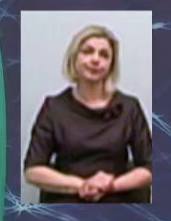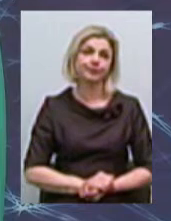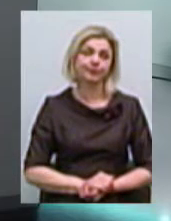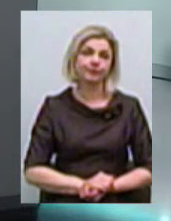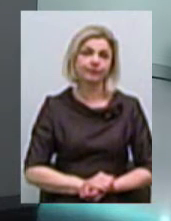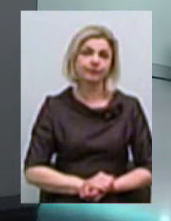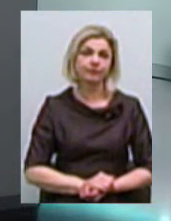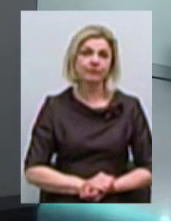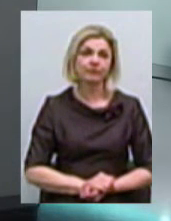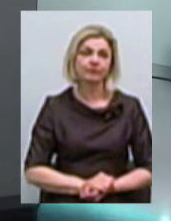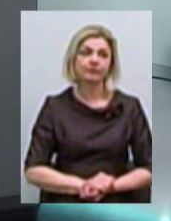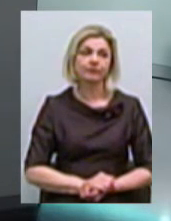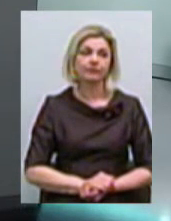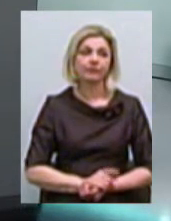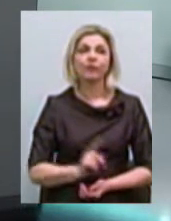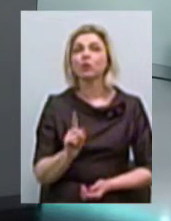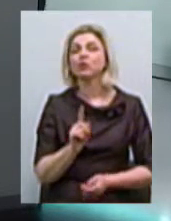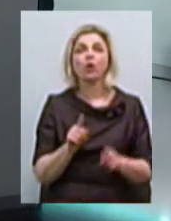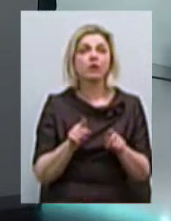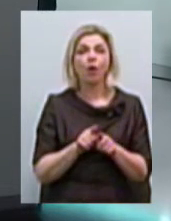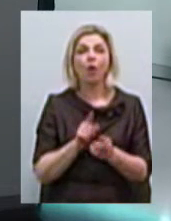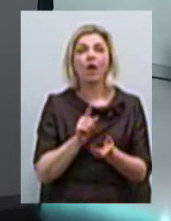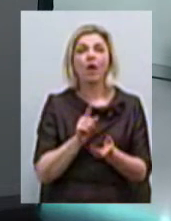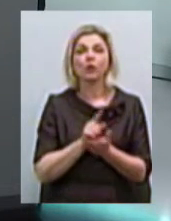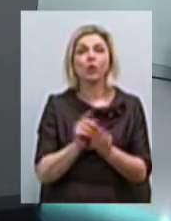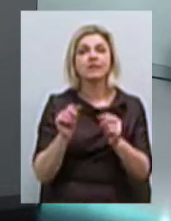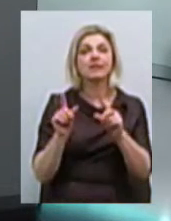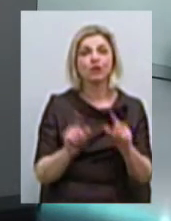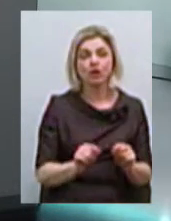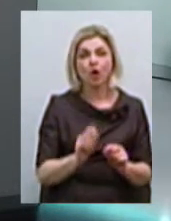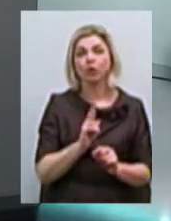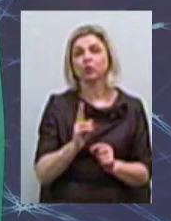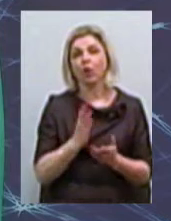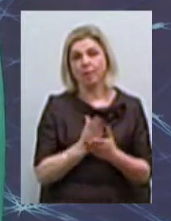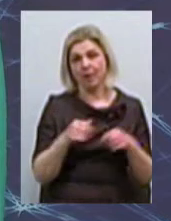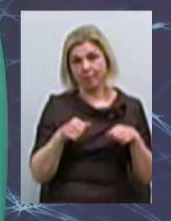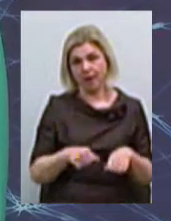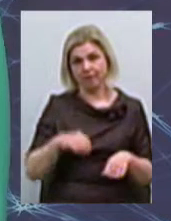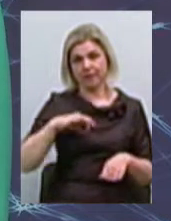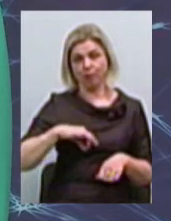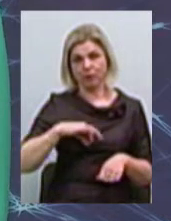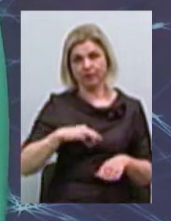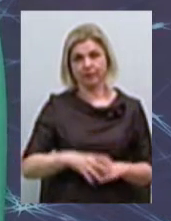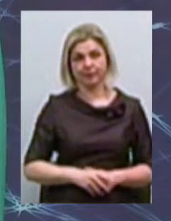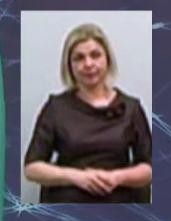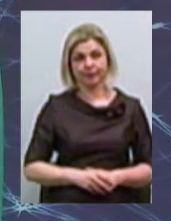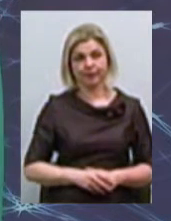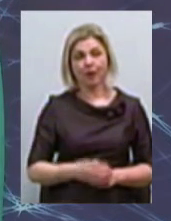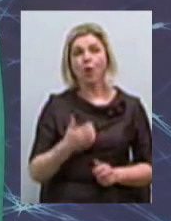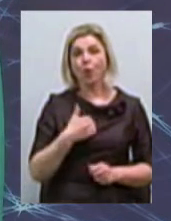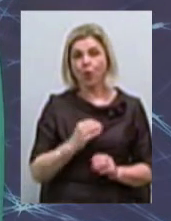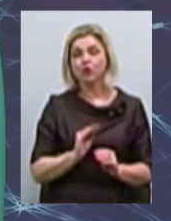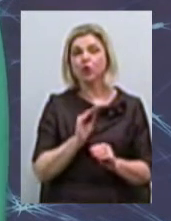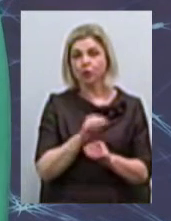1,5%. А скажіть, будь ласка, що таке податкова знижка і хто має право нею скористатись? Ще хочу додати